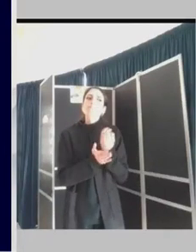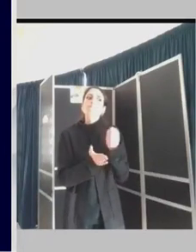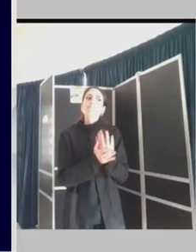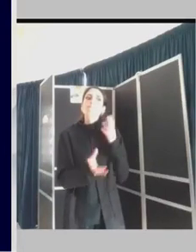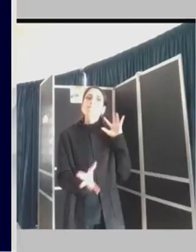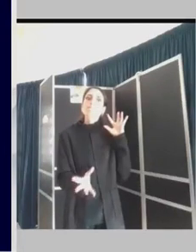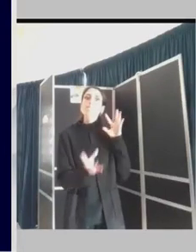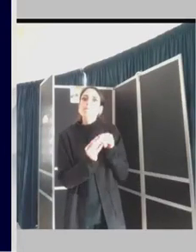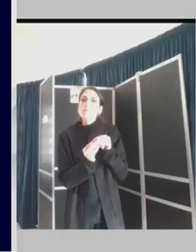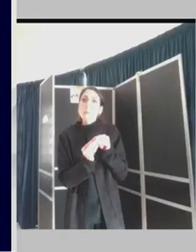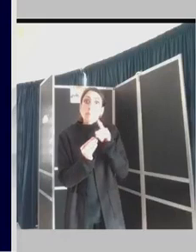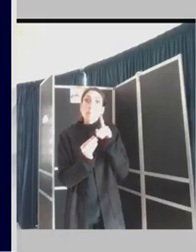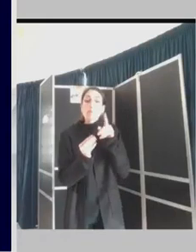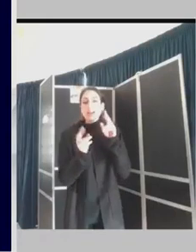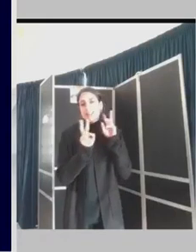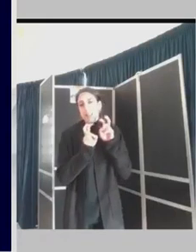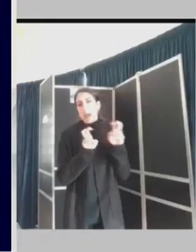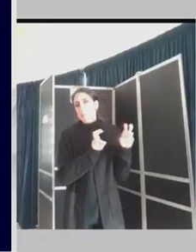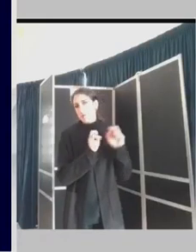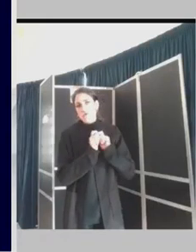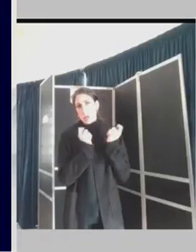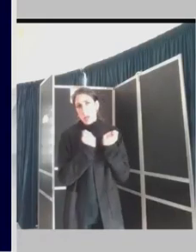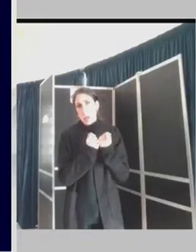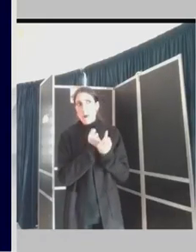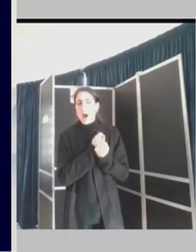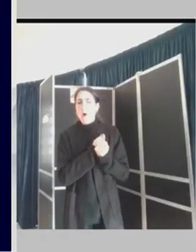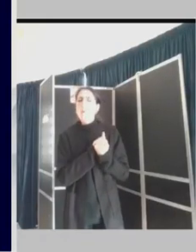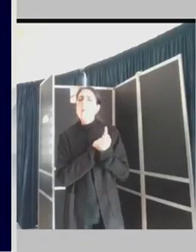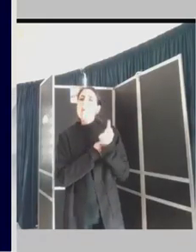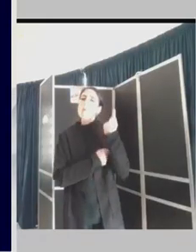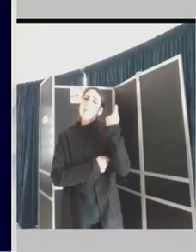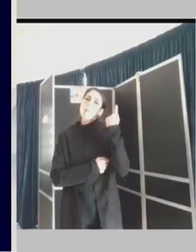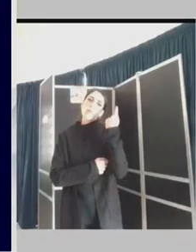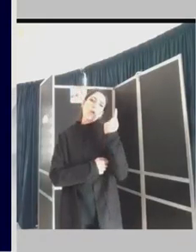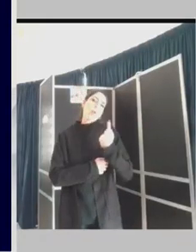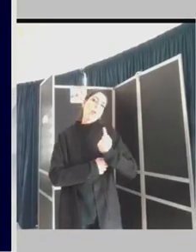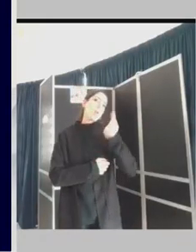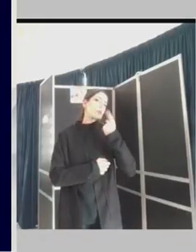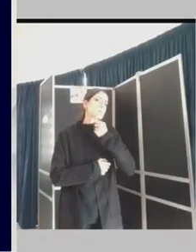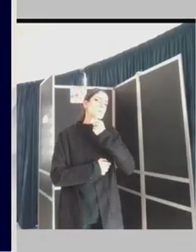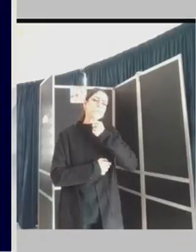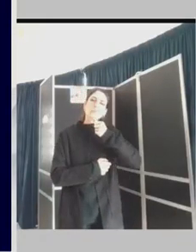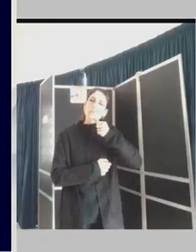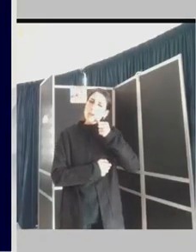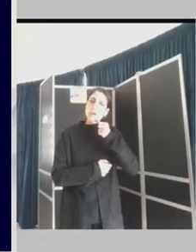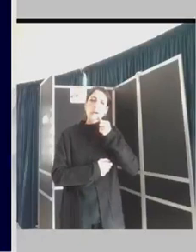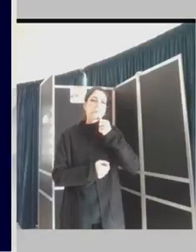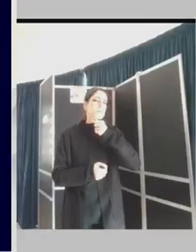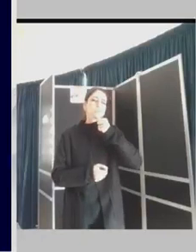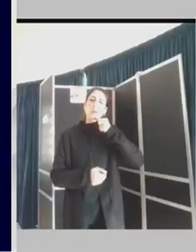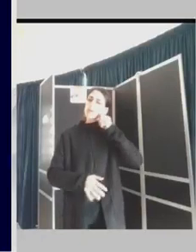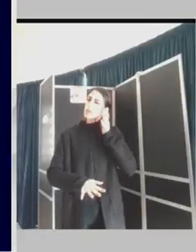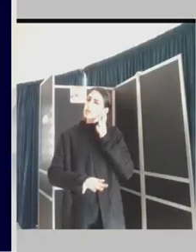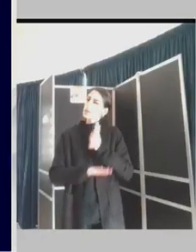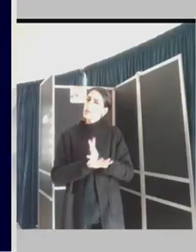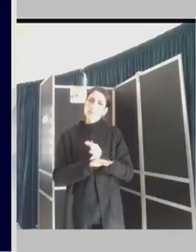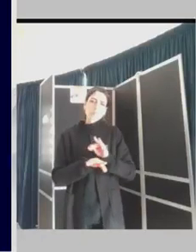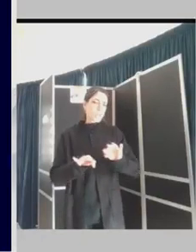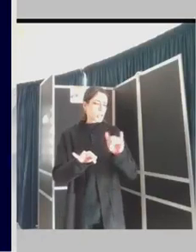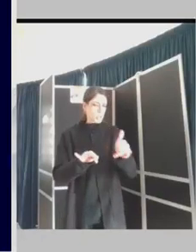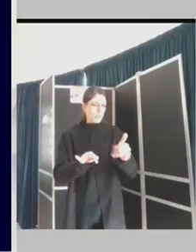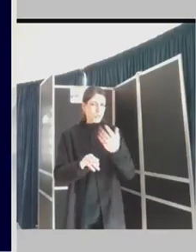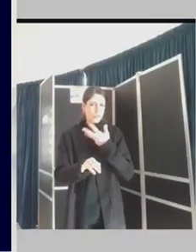essenziali, che andrebbero messi in priorità uno rispetto alle tante cose che ci sono da fare, ai tanti bisogni del territorio, però questo riguarda